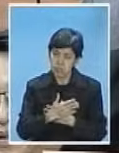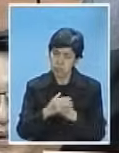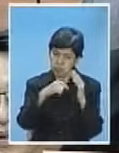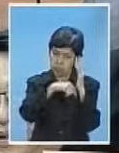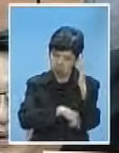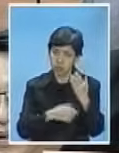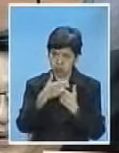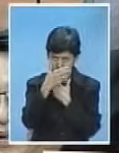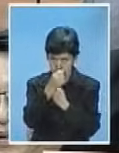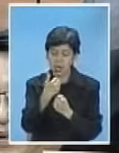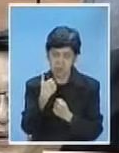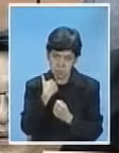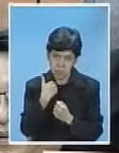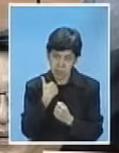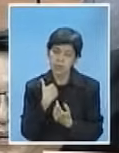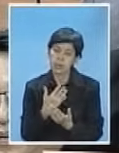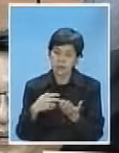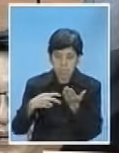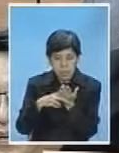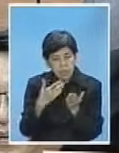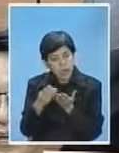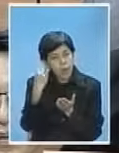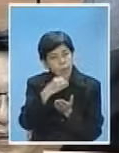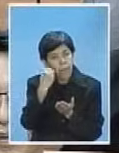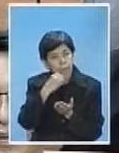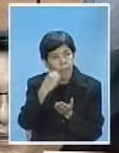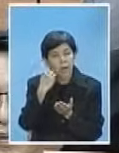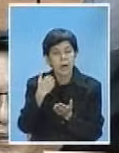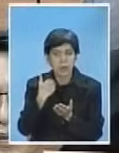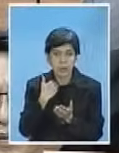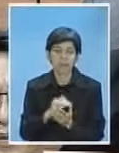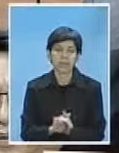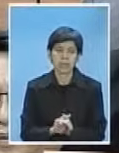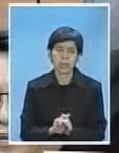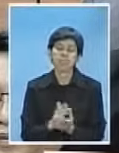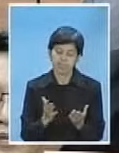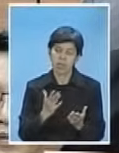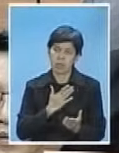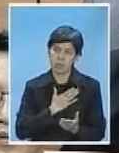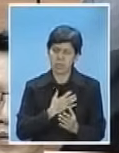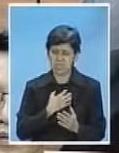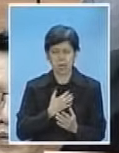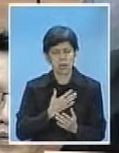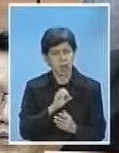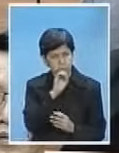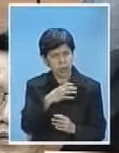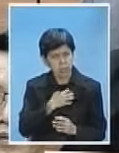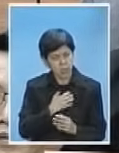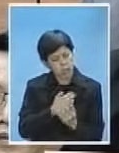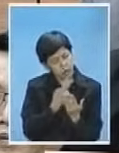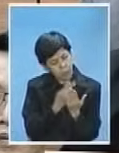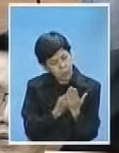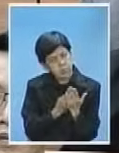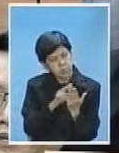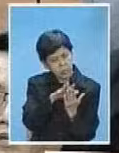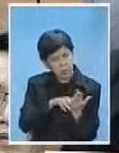จากพี่น้องประชาชนอุดหนุนการรถไฟอยู่จนทุกวันนี้ครับอันนั้นก็เป็นส่วนที่อยากจะให้เกิดความสบายใจเมื่อเราอ่านนโยบ